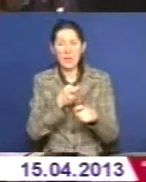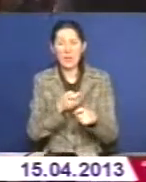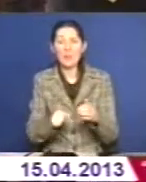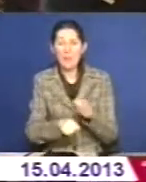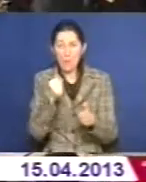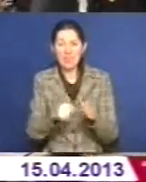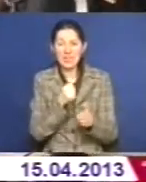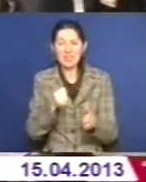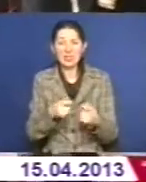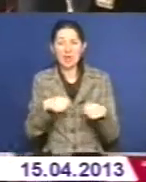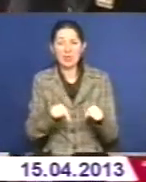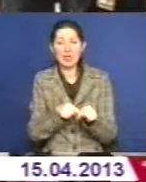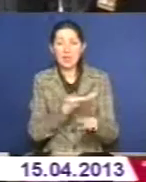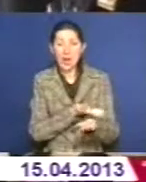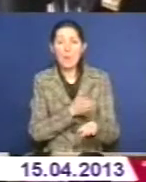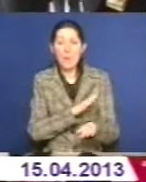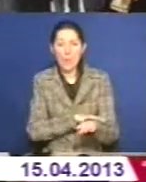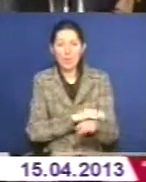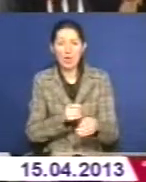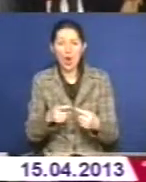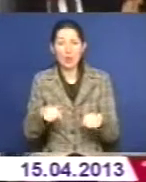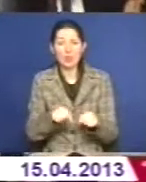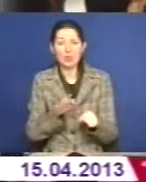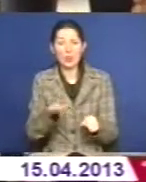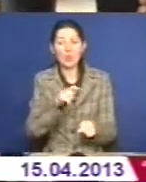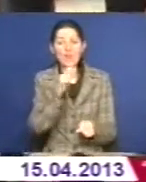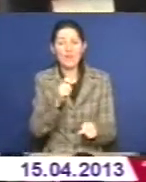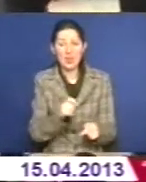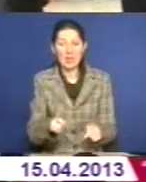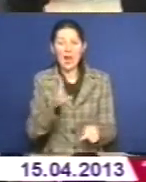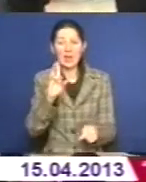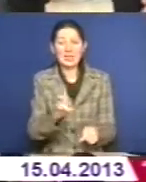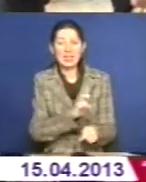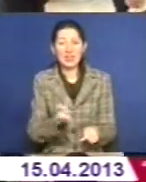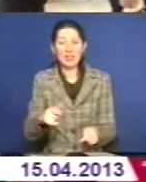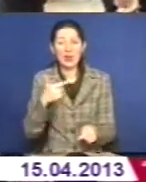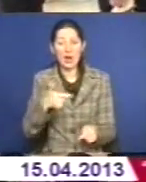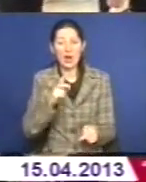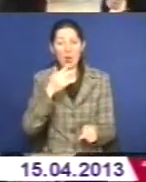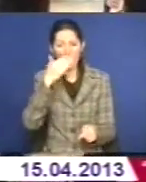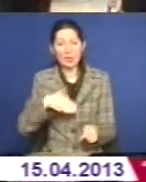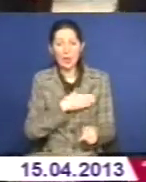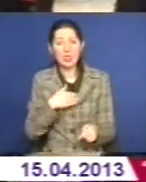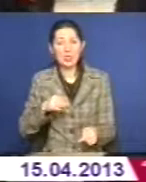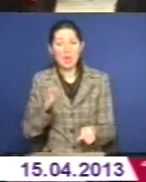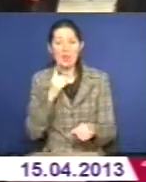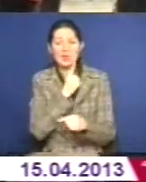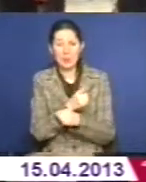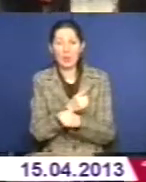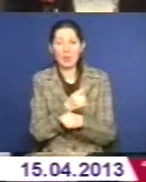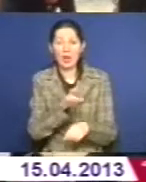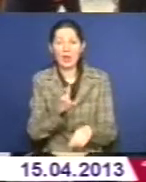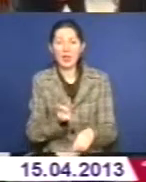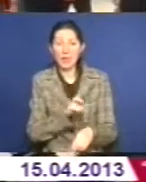і йшла війна, і повоєнний період. Церква, зрештою, була заборонена греко-католицька, і в Польщі також. Цей